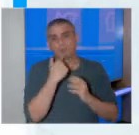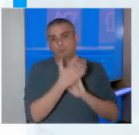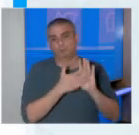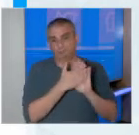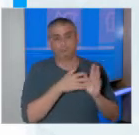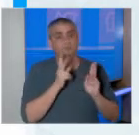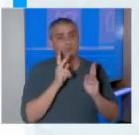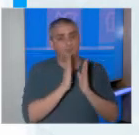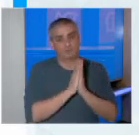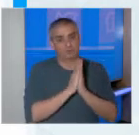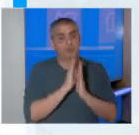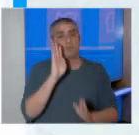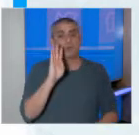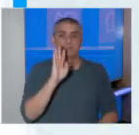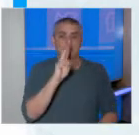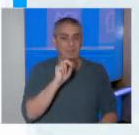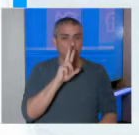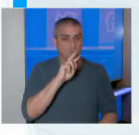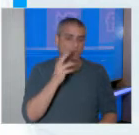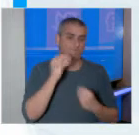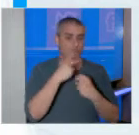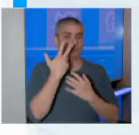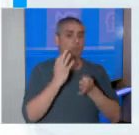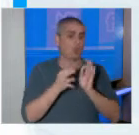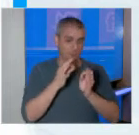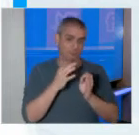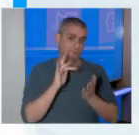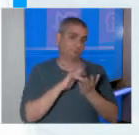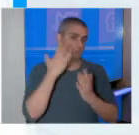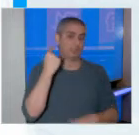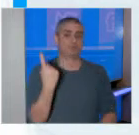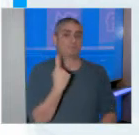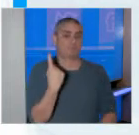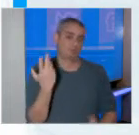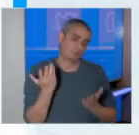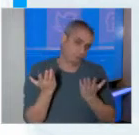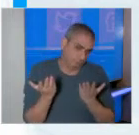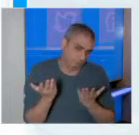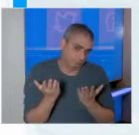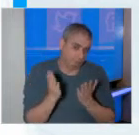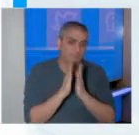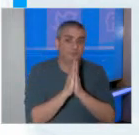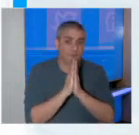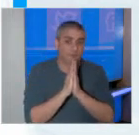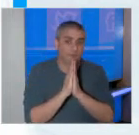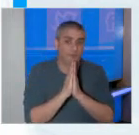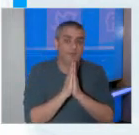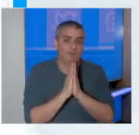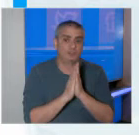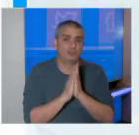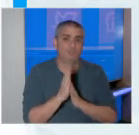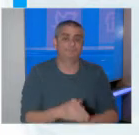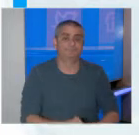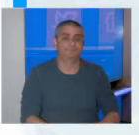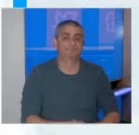עוד ניתן, בבקשה, כי בועז בן צור ועוד שלושה עורכי דין שעו בבידוד. בבקשה, אף ניתן